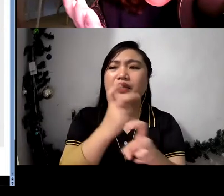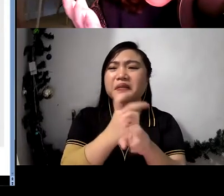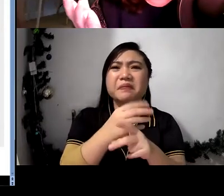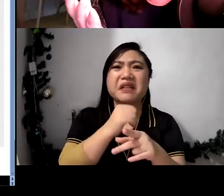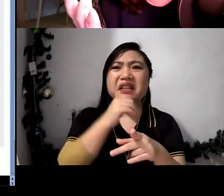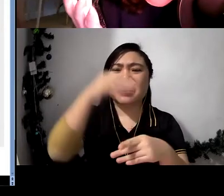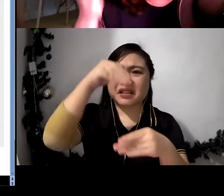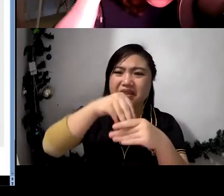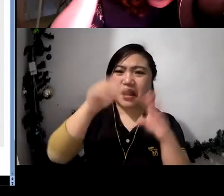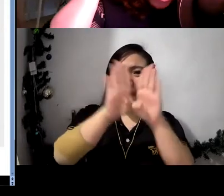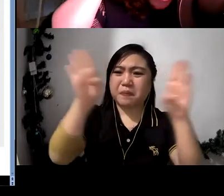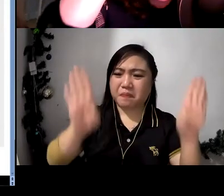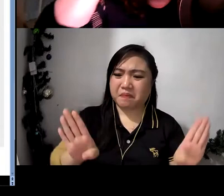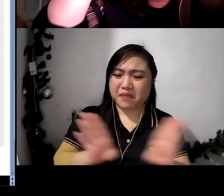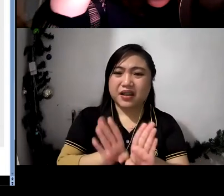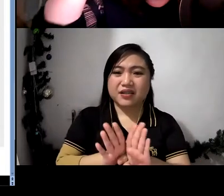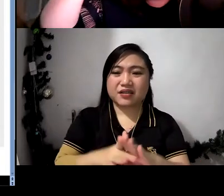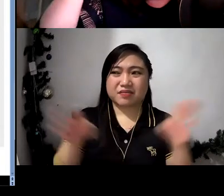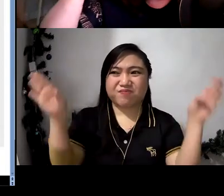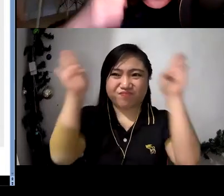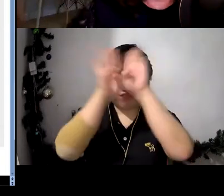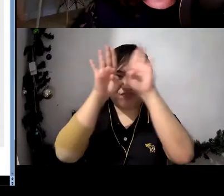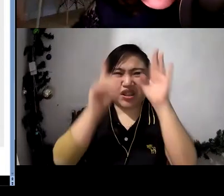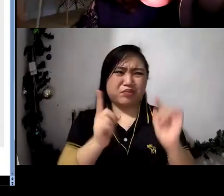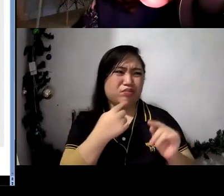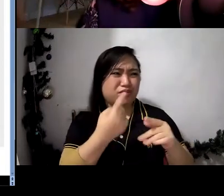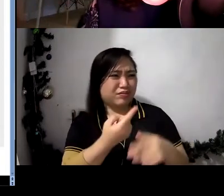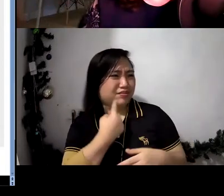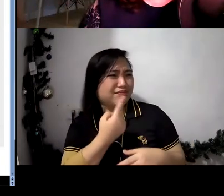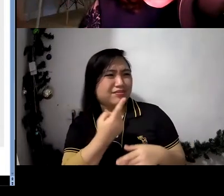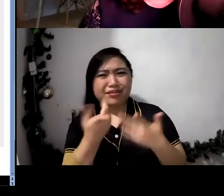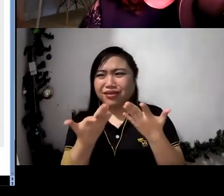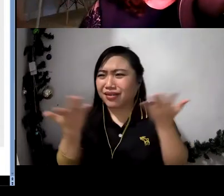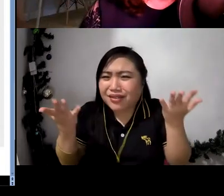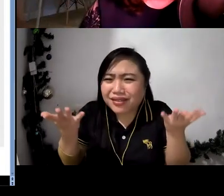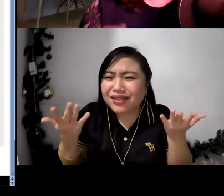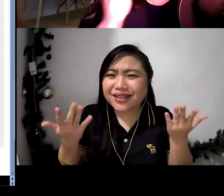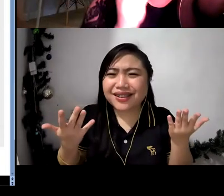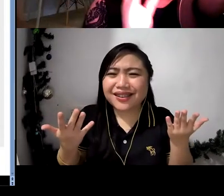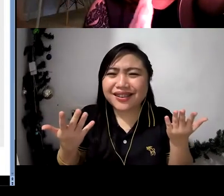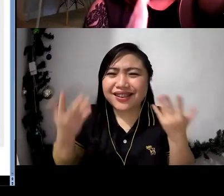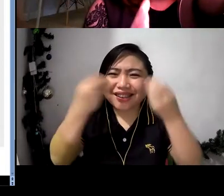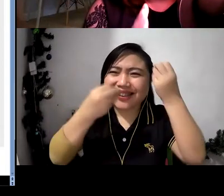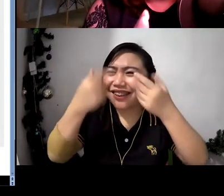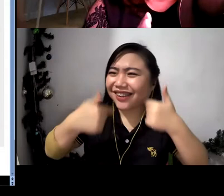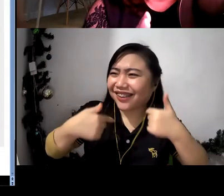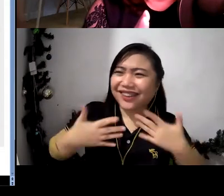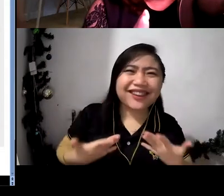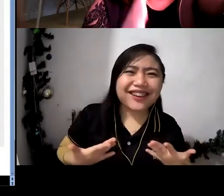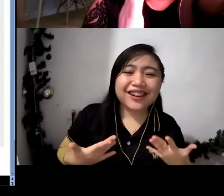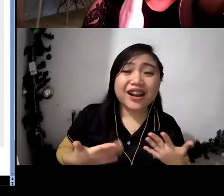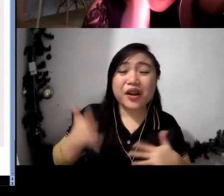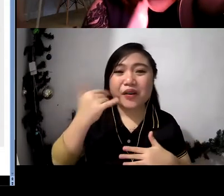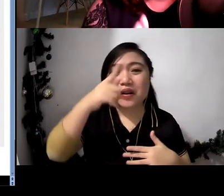of you have a mind-blowing discussion. Ano ba itong pinagsasabi na to, no? Ano pinagsasabi na itong mga... Kasi ang gender identity po,